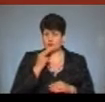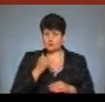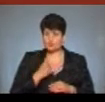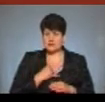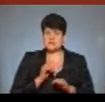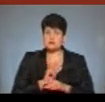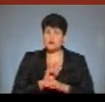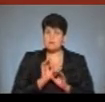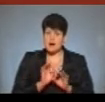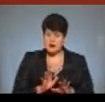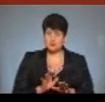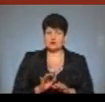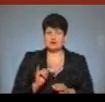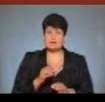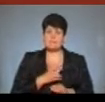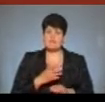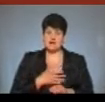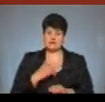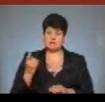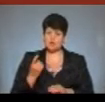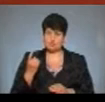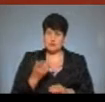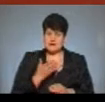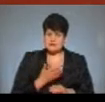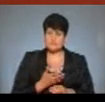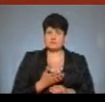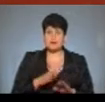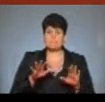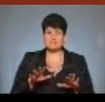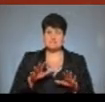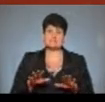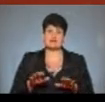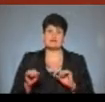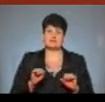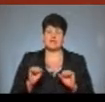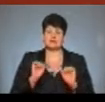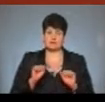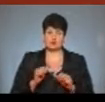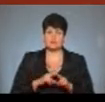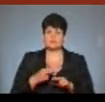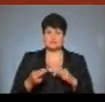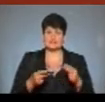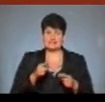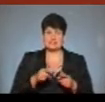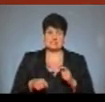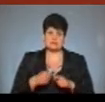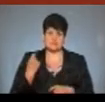нас нормально і, в принципі, приватним господарством місцева влада може відшкодувати їхні